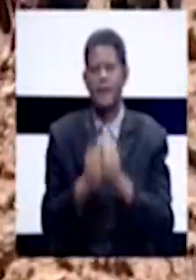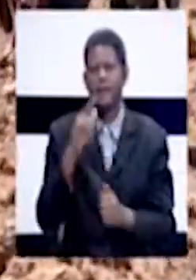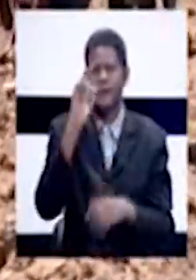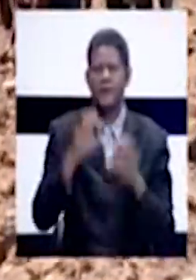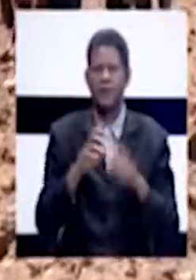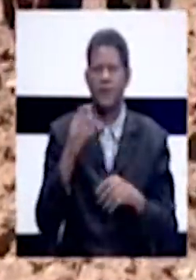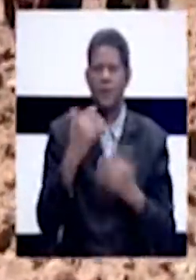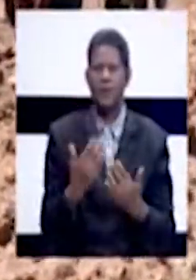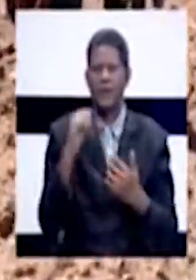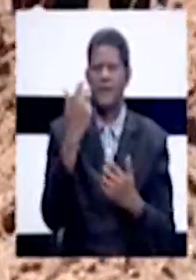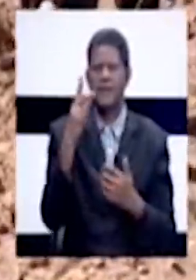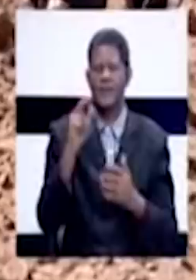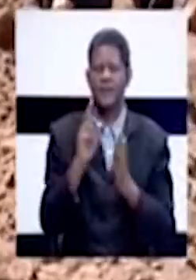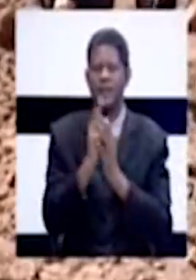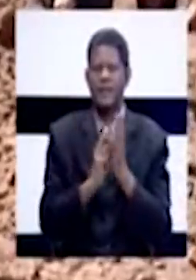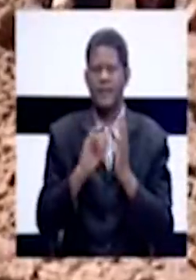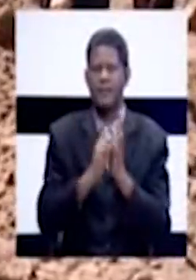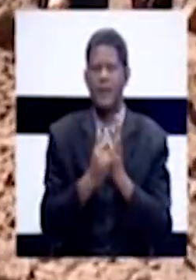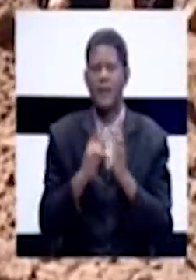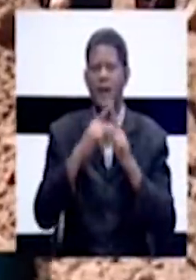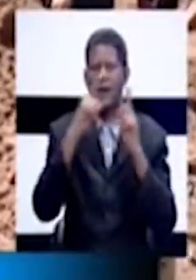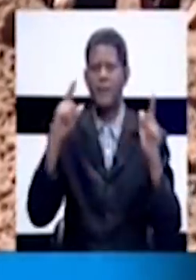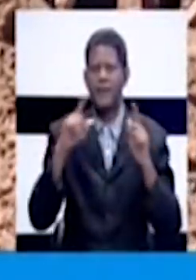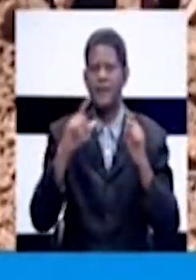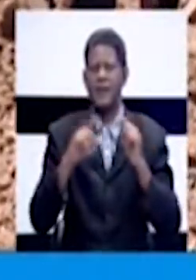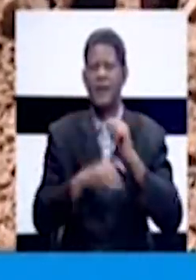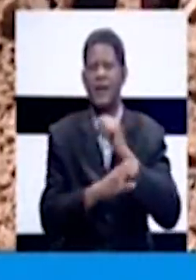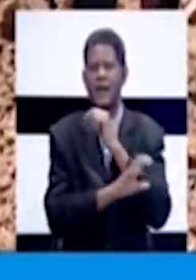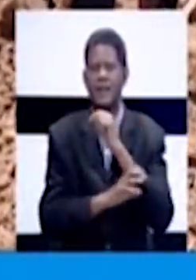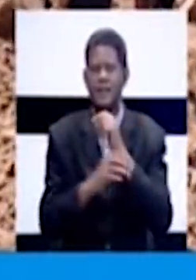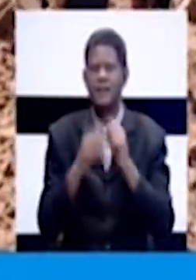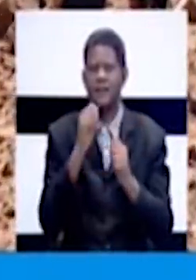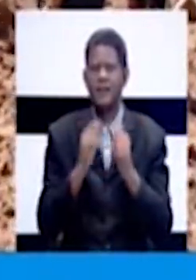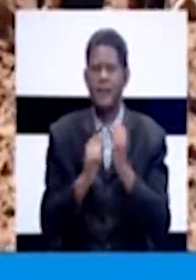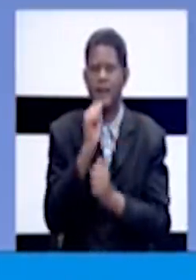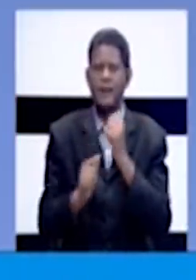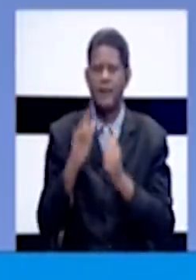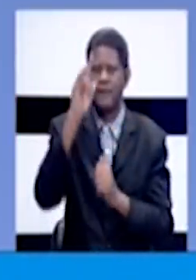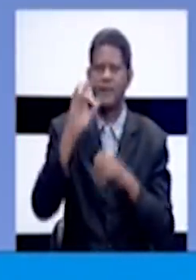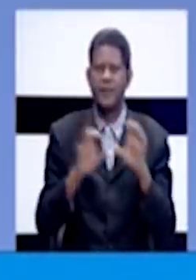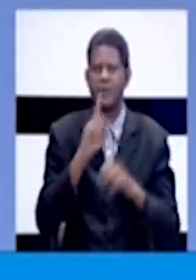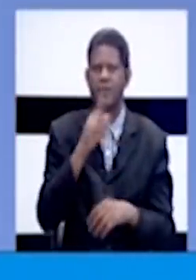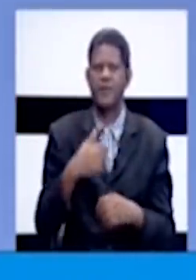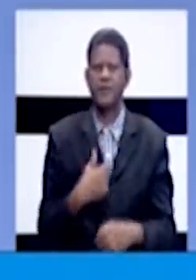ሎሚ 13 ሕዳር ድማ ኣብ ከተማ ዓብዪ ዓዲ ደብዳብ ነፈርቲ ፈፂሞሎም።